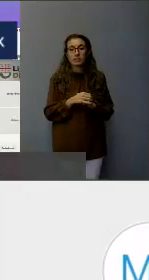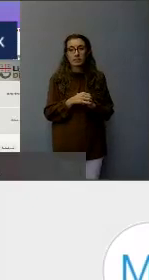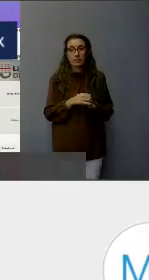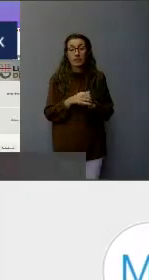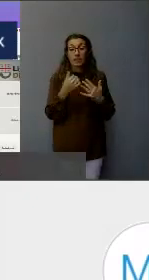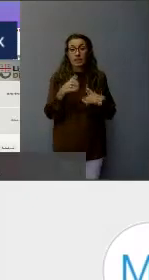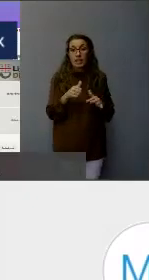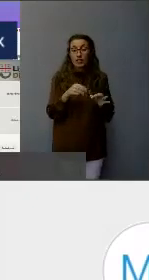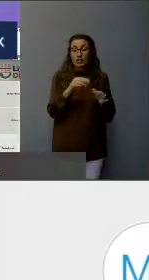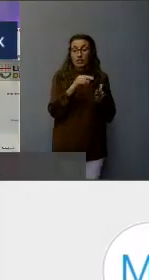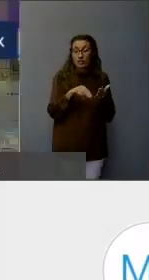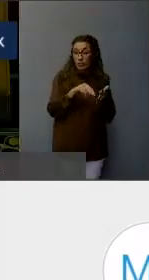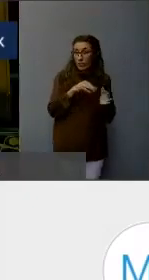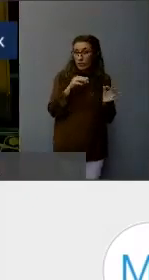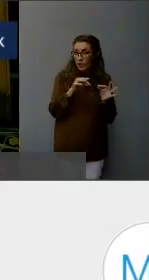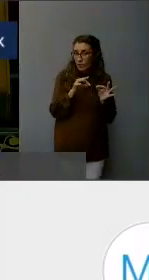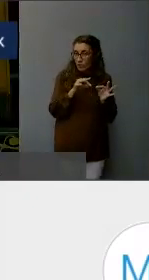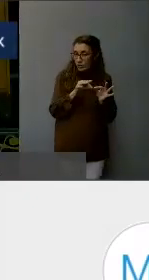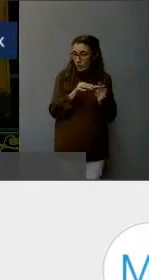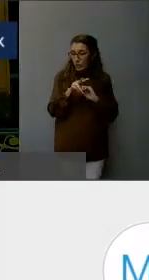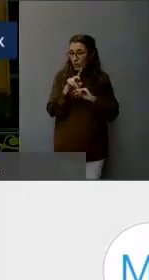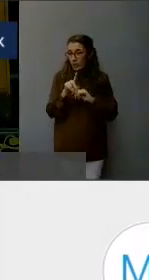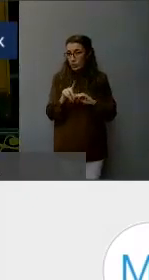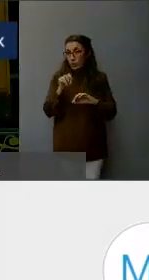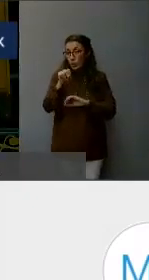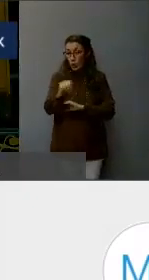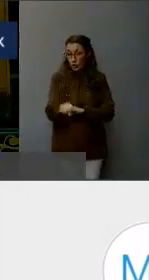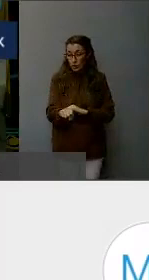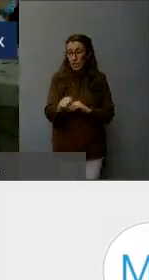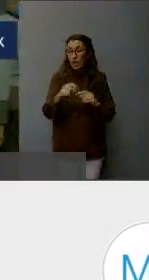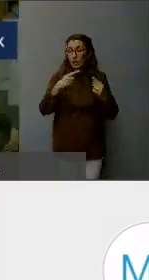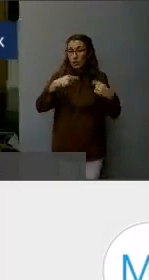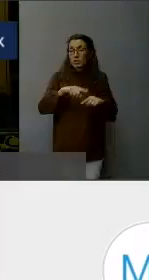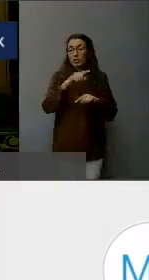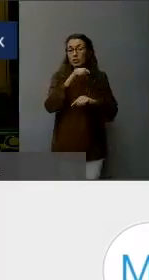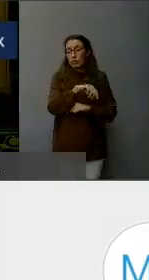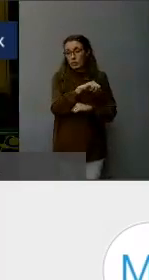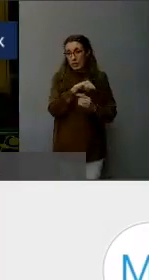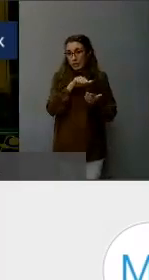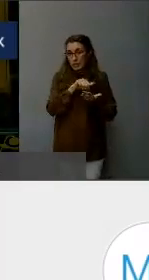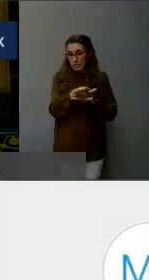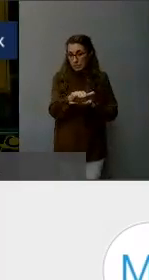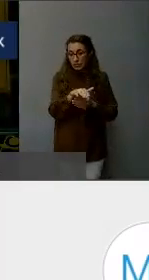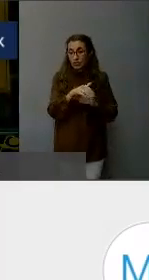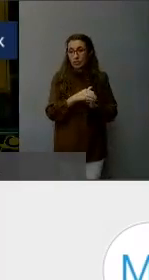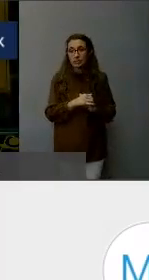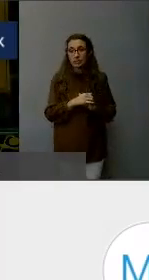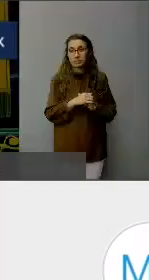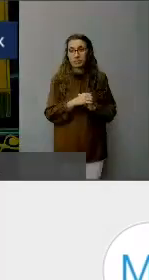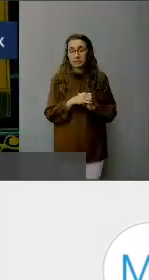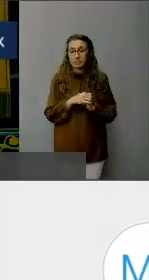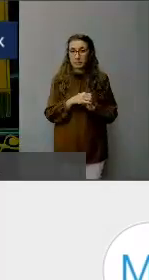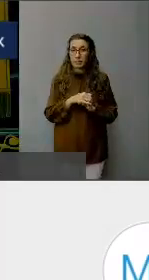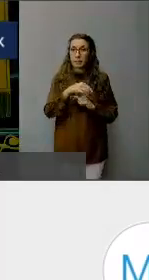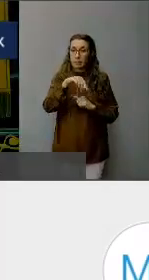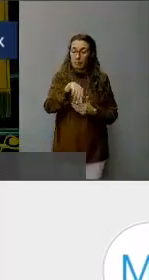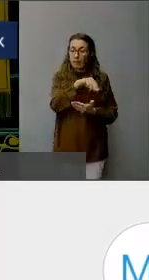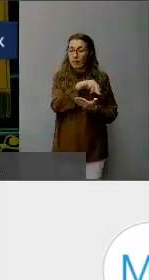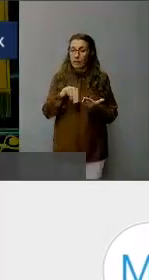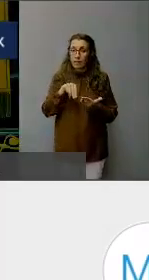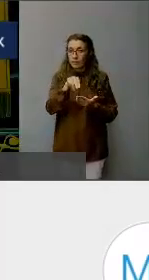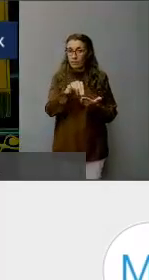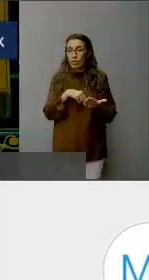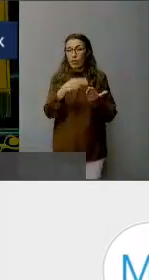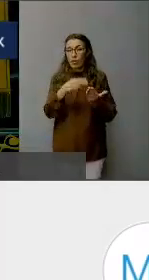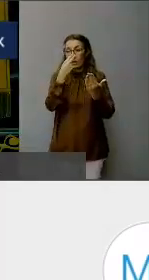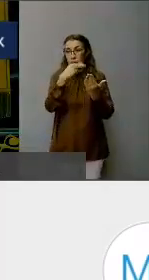16 voti onorevoli 21 ari consiglio comunale respinge pongo ora in